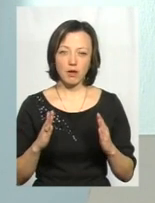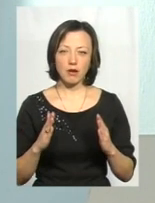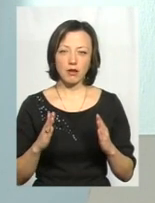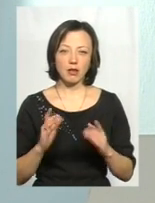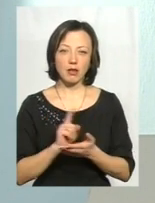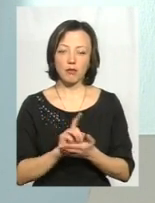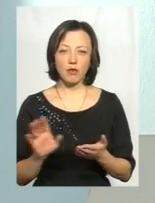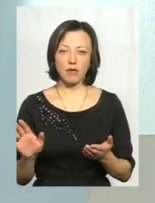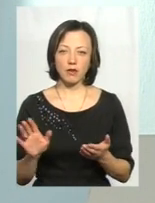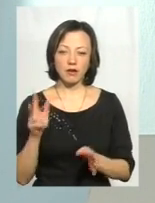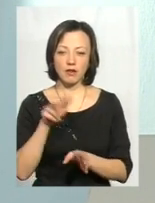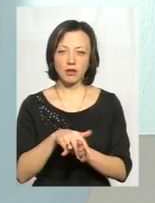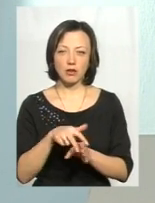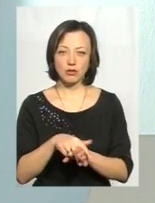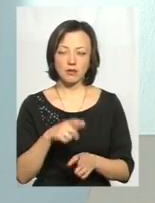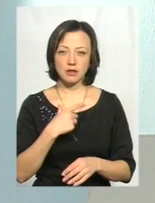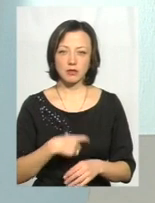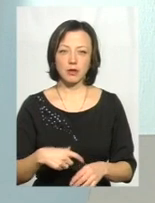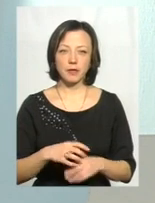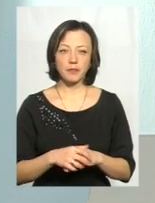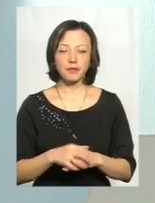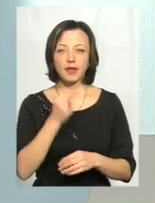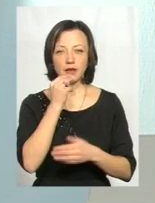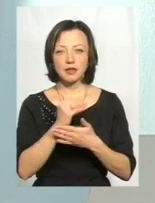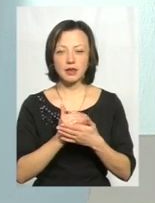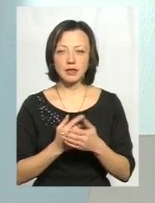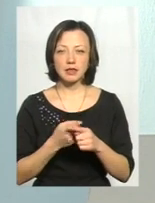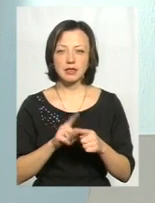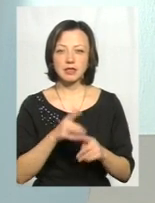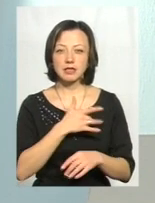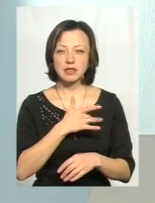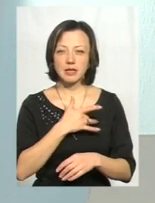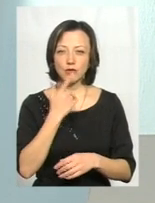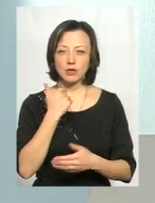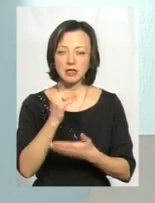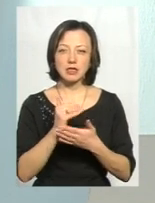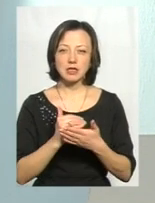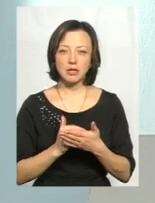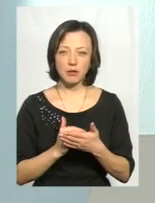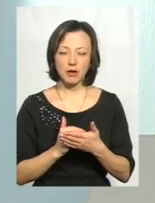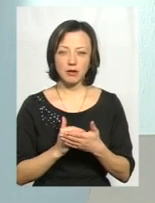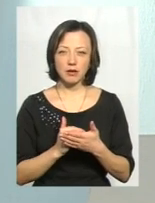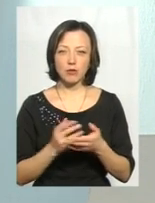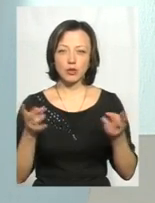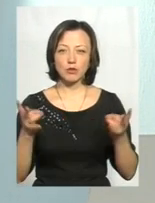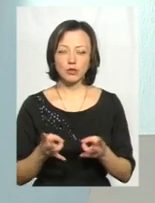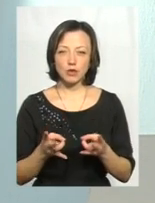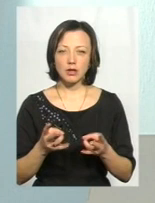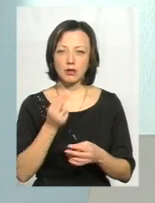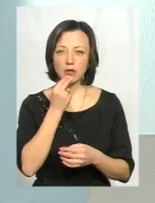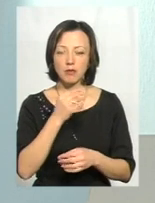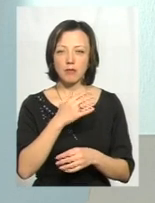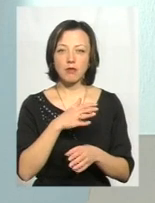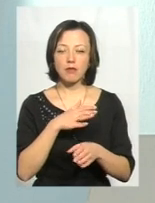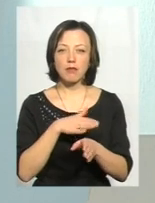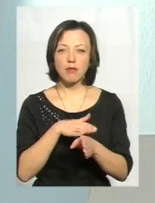вона не повинна навантажуватися. Із дієти це серцево-судинна система, вона потребує дієти багатої на